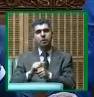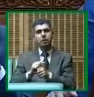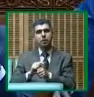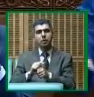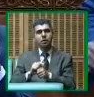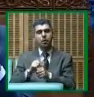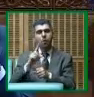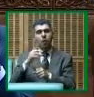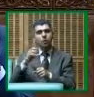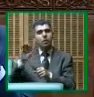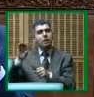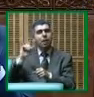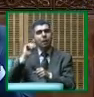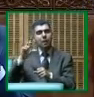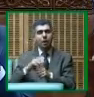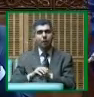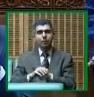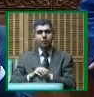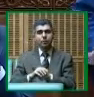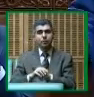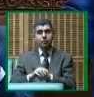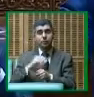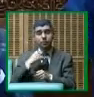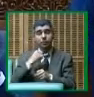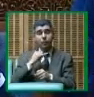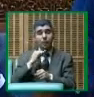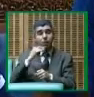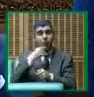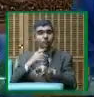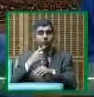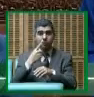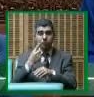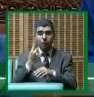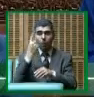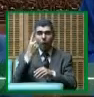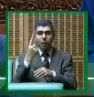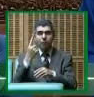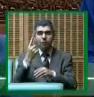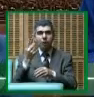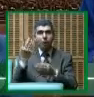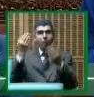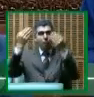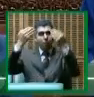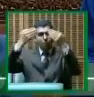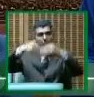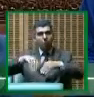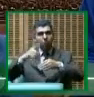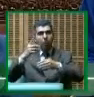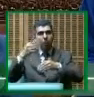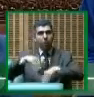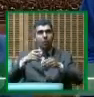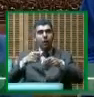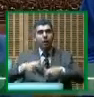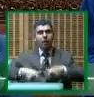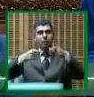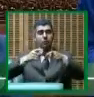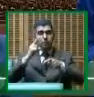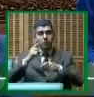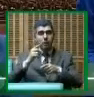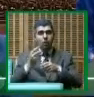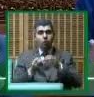الحي ديال بورغون. توضيح ضروري، لأنه كاين جوج للسقوط بالمعنى ديال المدن العتيقة،